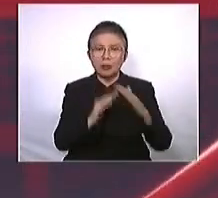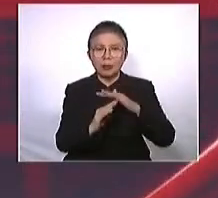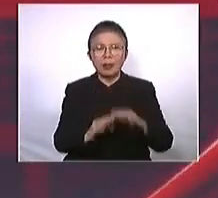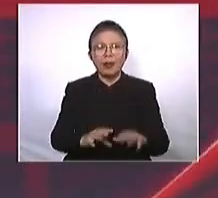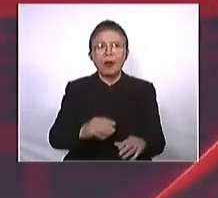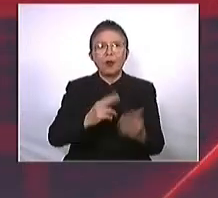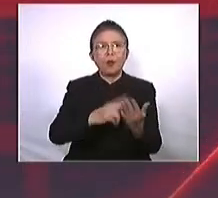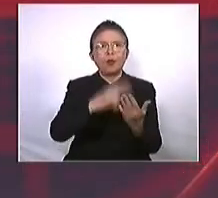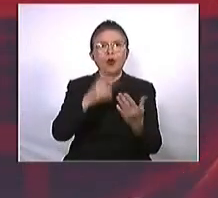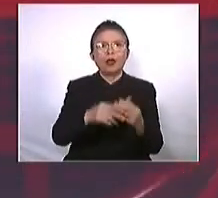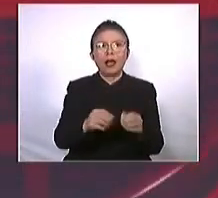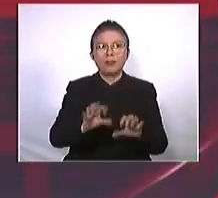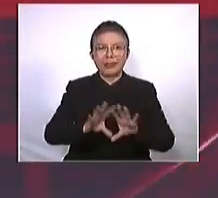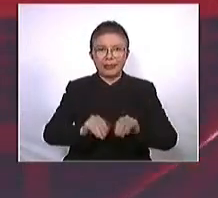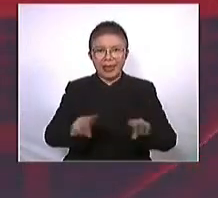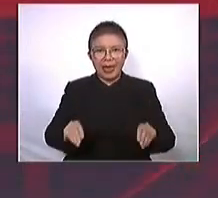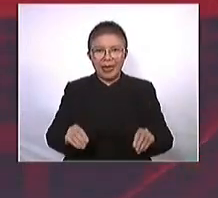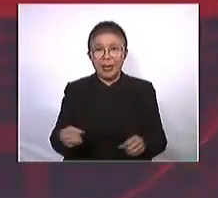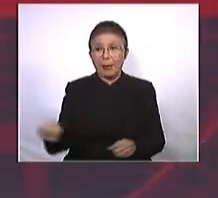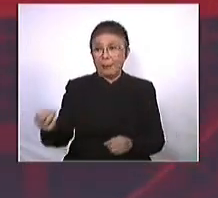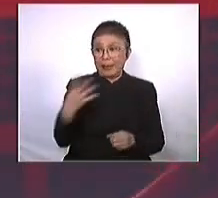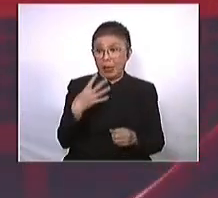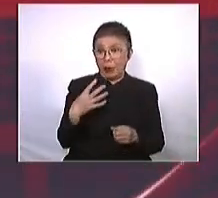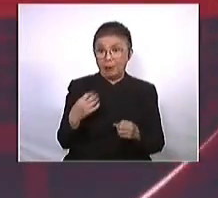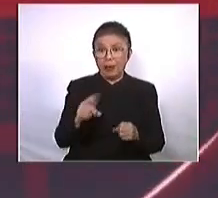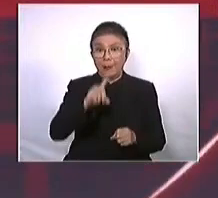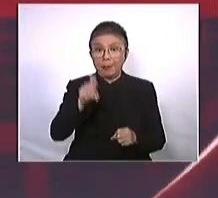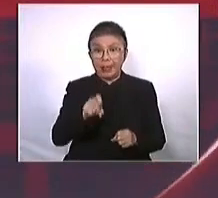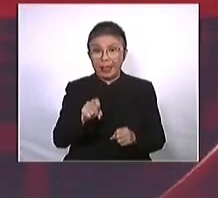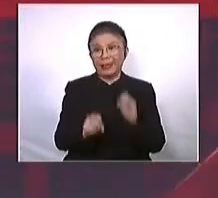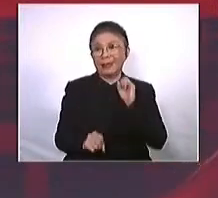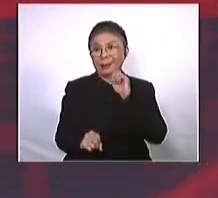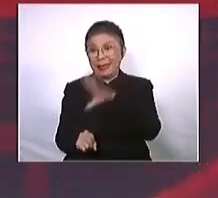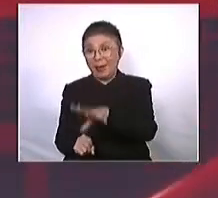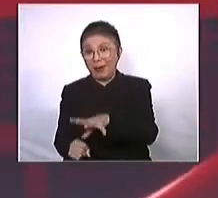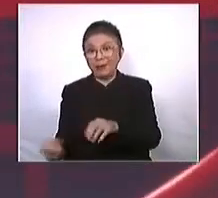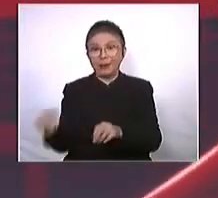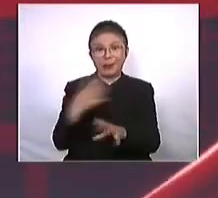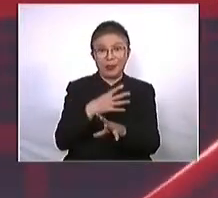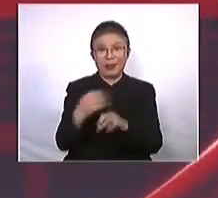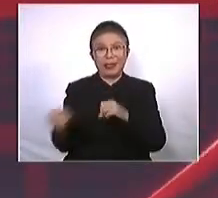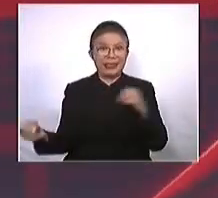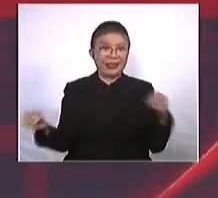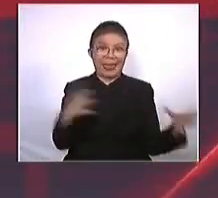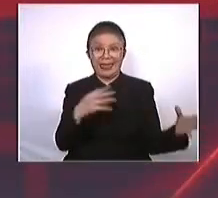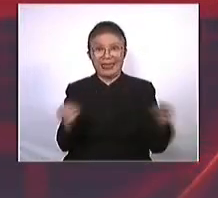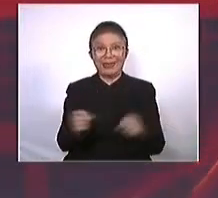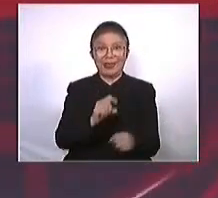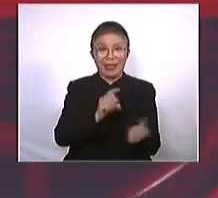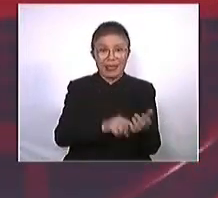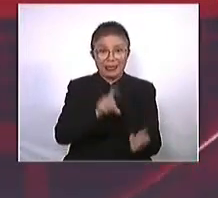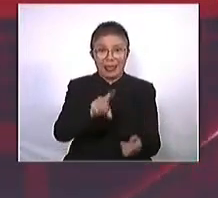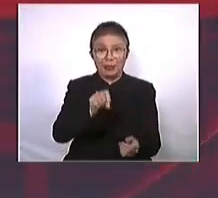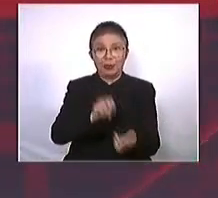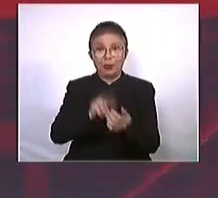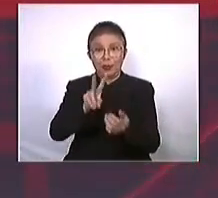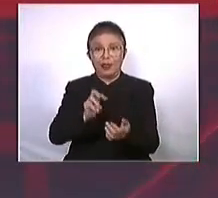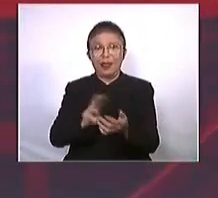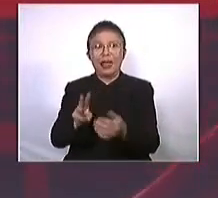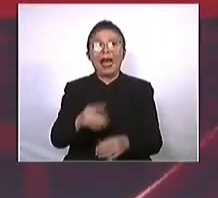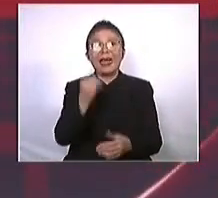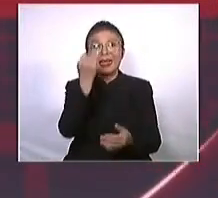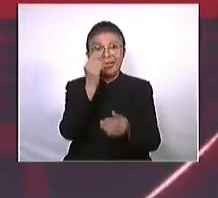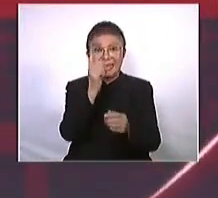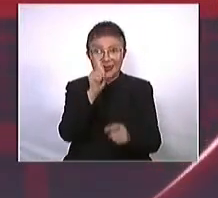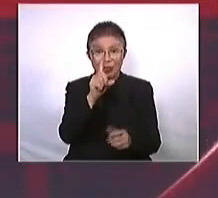kerja, kemudian menjawab pertanyaan dari panelis dan berinteraksi satu sama lain. Masih ada 1 sesi lagi yang